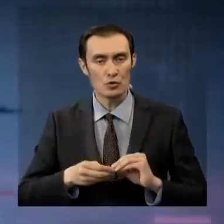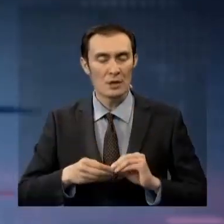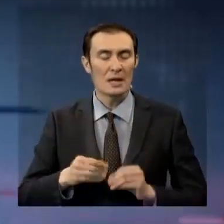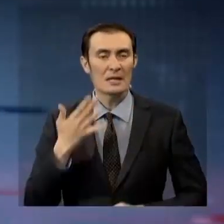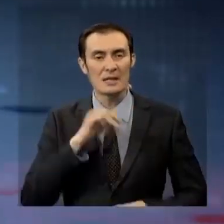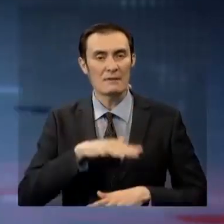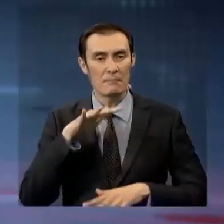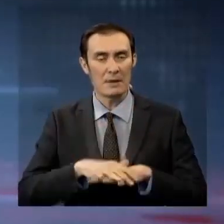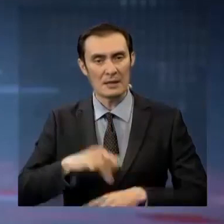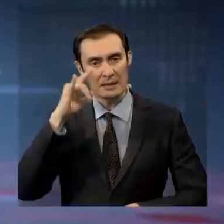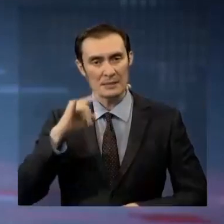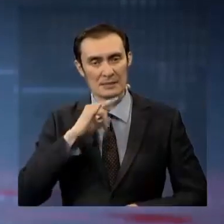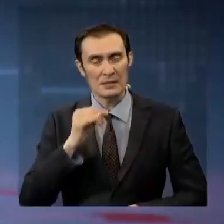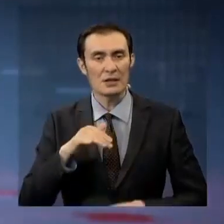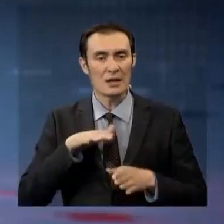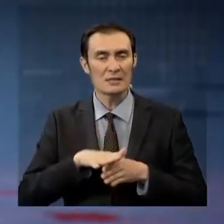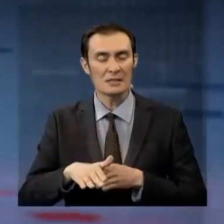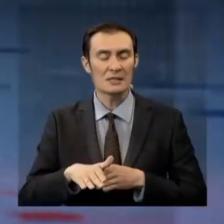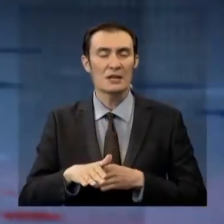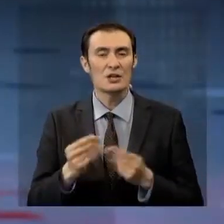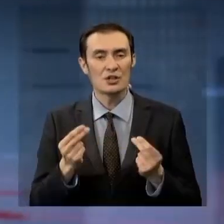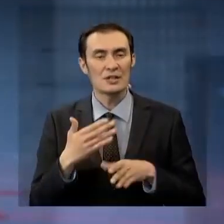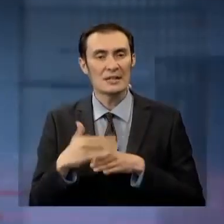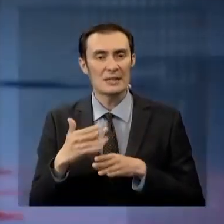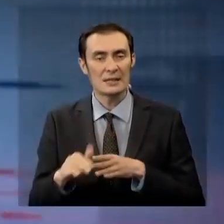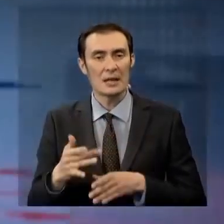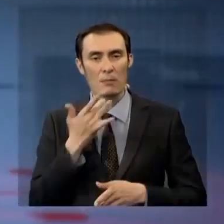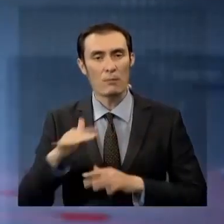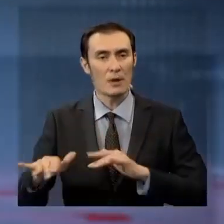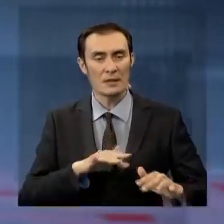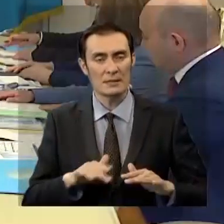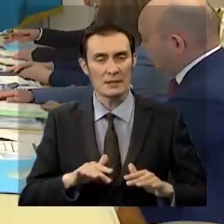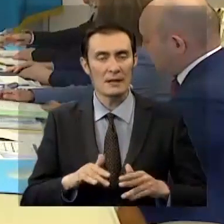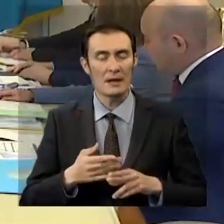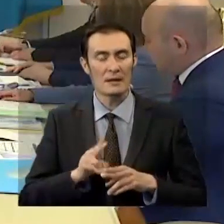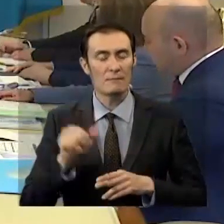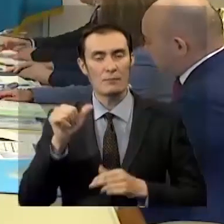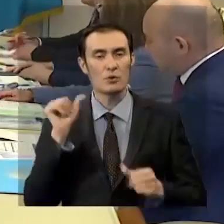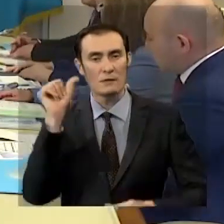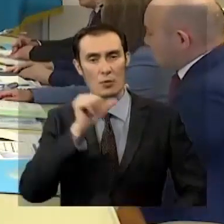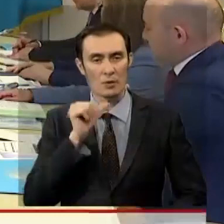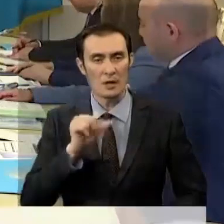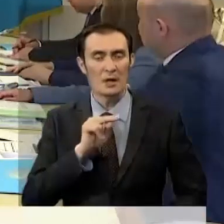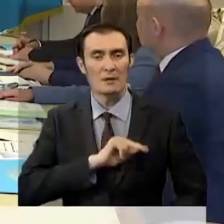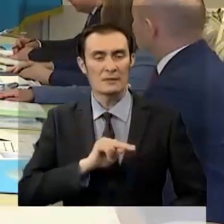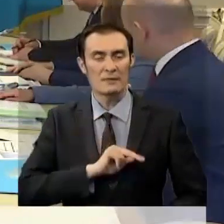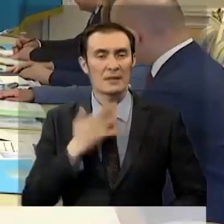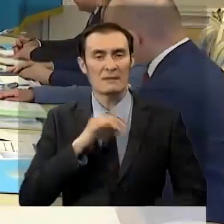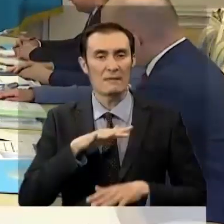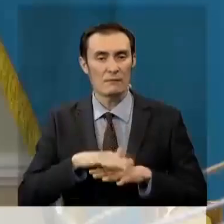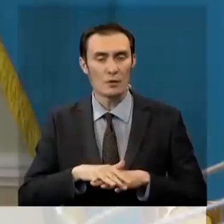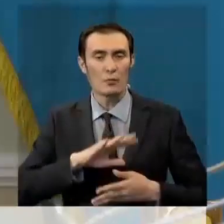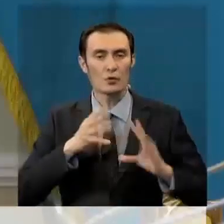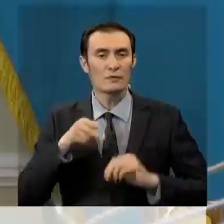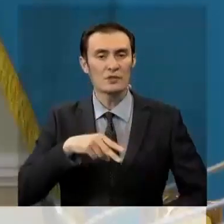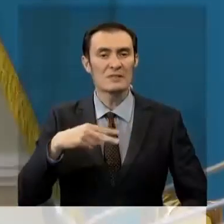об итогах реализации денежно-кредитной политики по итогам прошлого года. Отдельно глава государства остановился на деятельности нацфонда. Отмечу, по